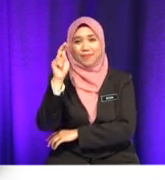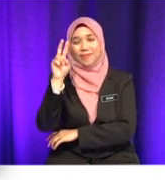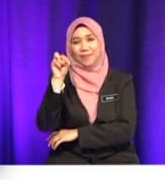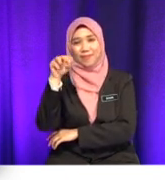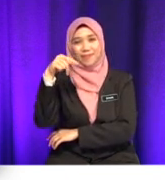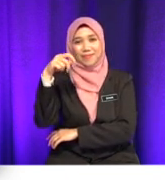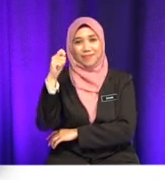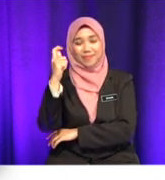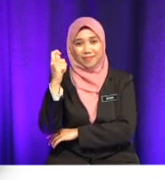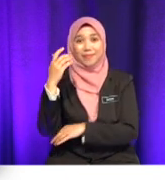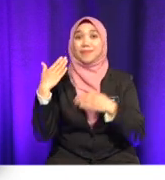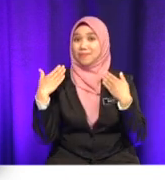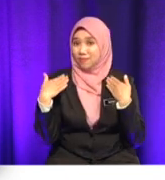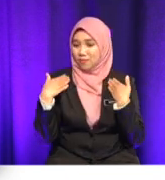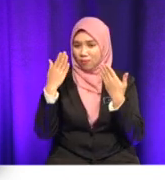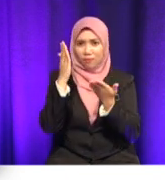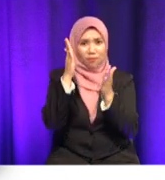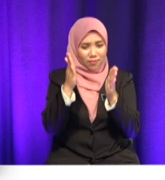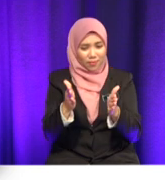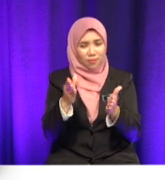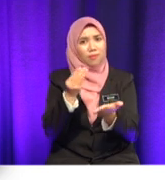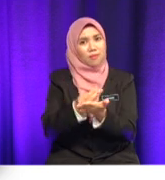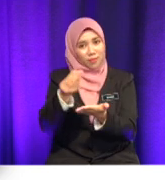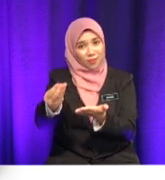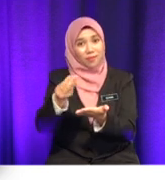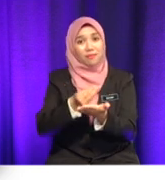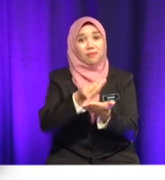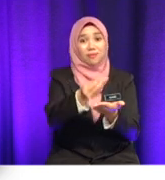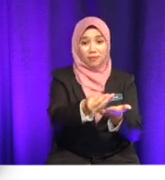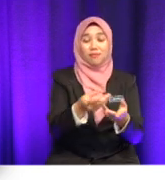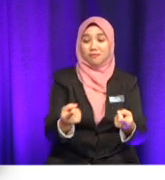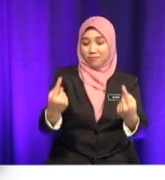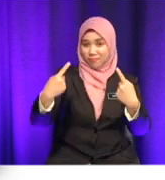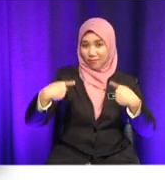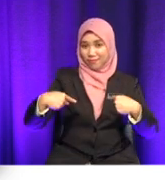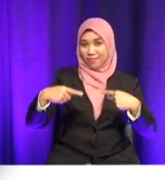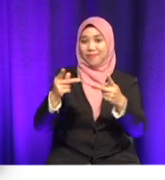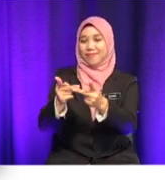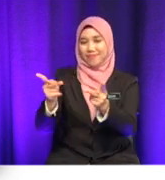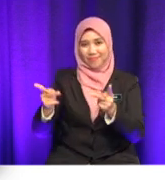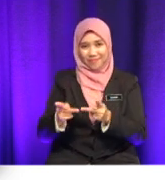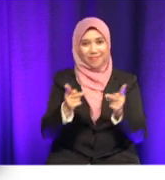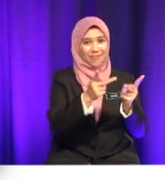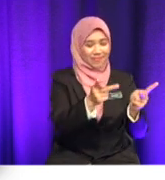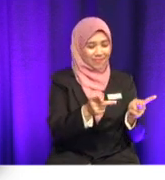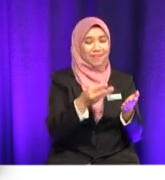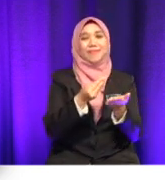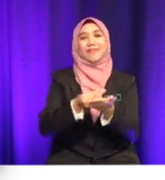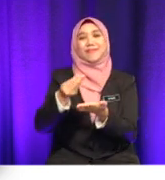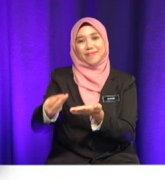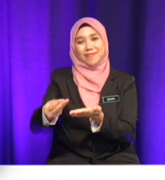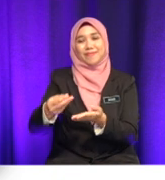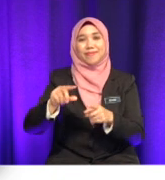ada juga pelanggan pelanggan Pak Majid datang ke kolam untuk membeli